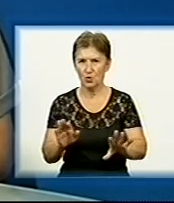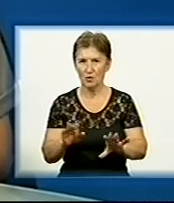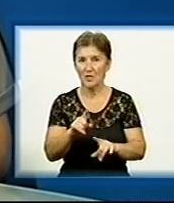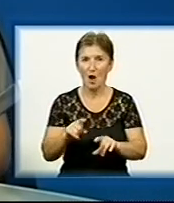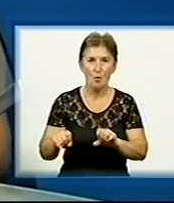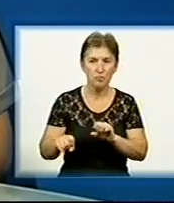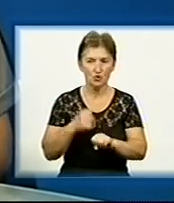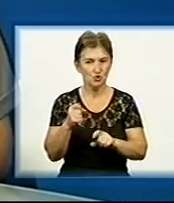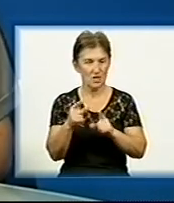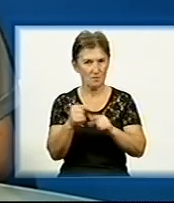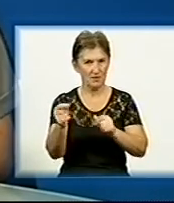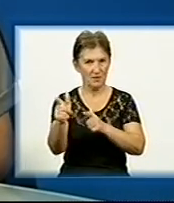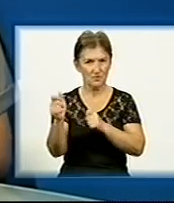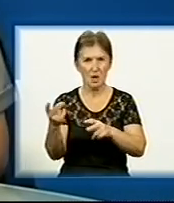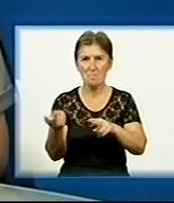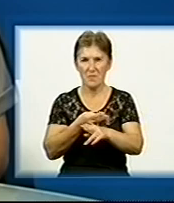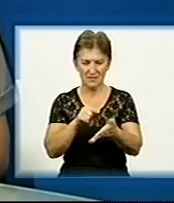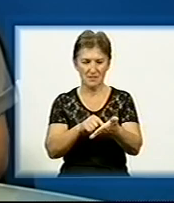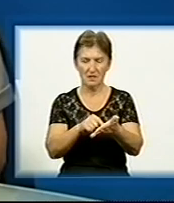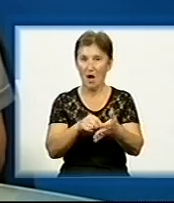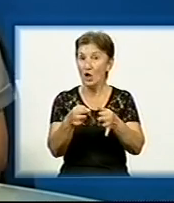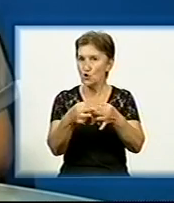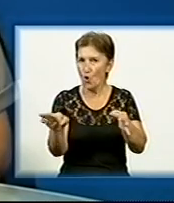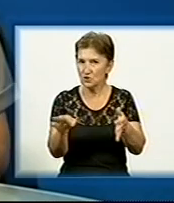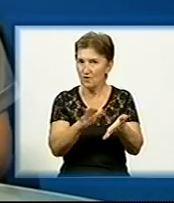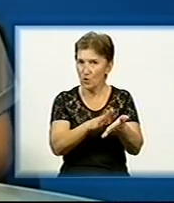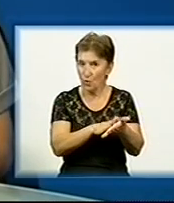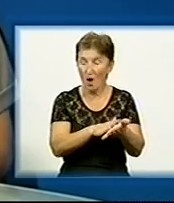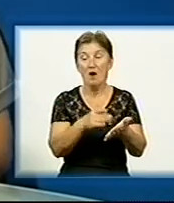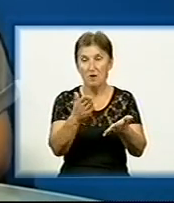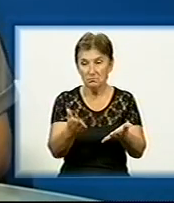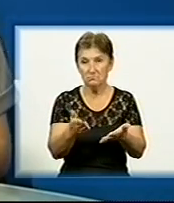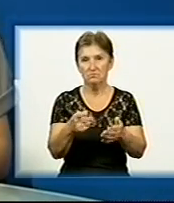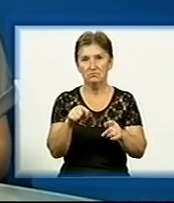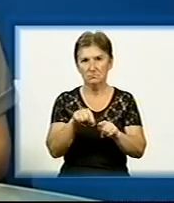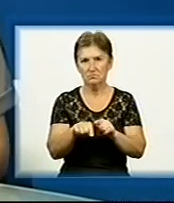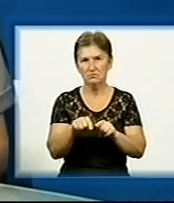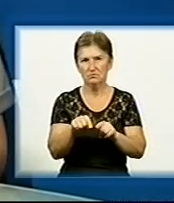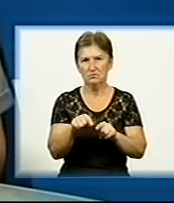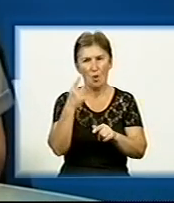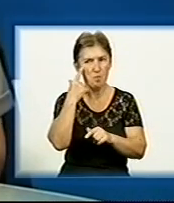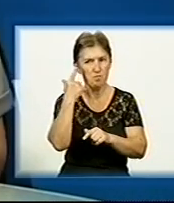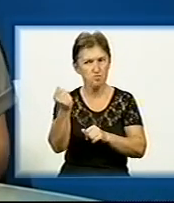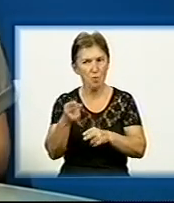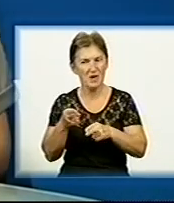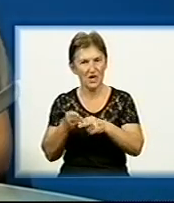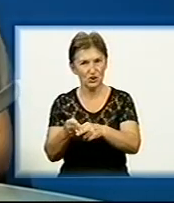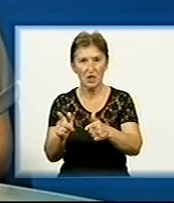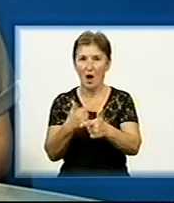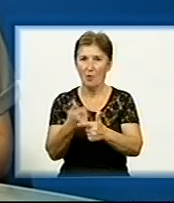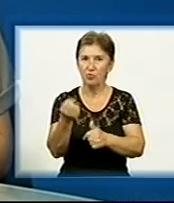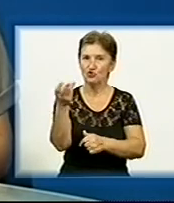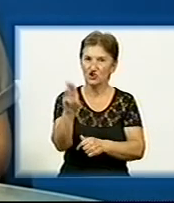правил полювання, це безналежно на те дозволу в заборонено місцях і таке інше, то тягне за собою попередження або накладання штрафу